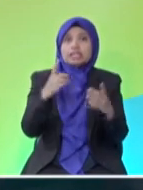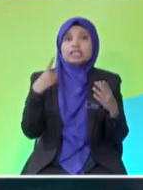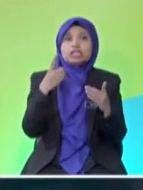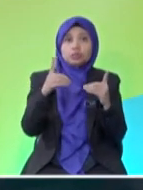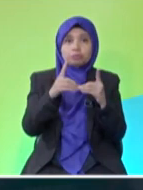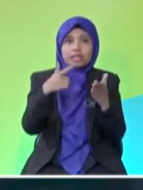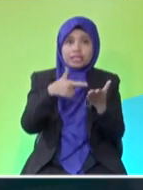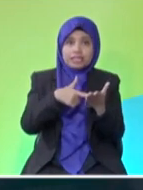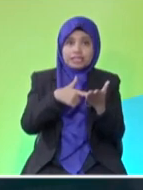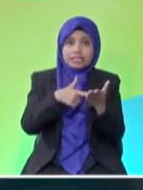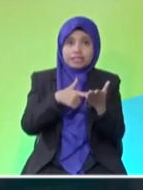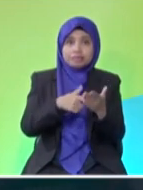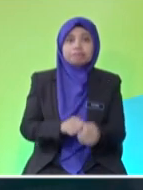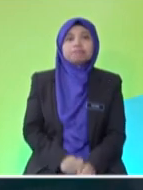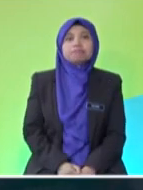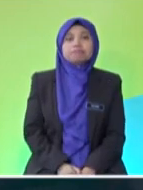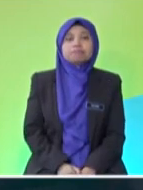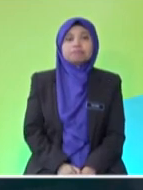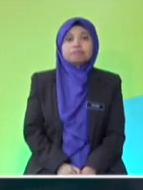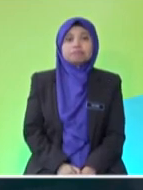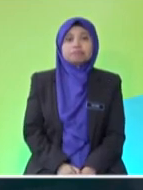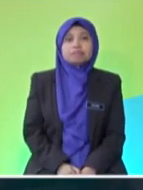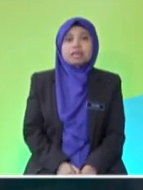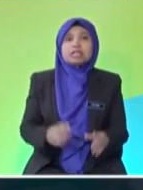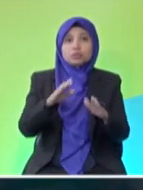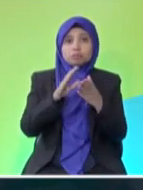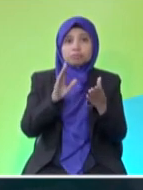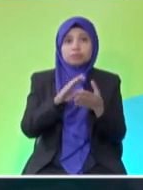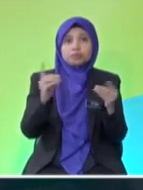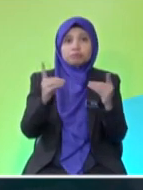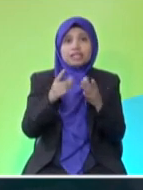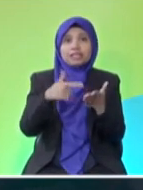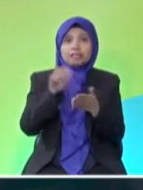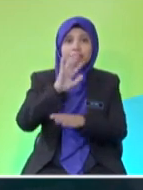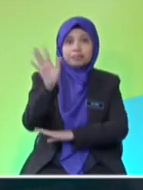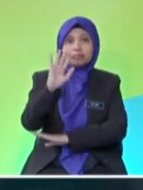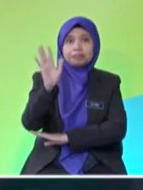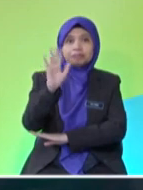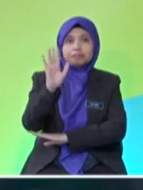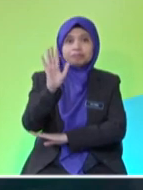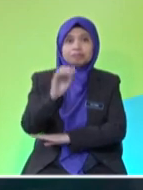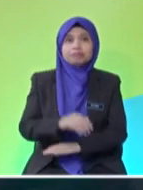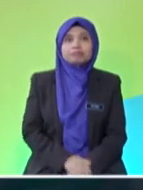Cikgu hanya di slot tahap 1 di TV KPA Assalamualaikum dan salam sejahtera yuk